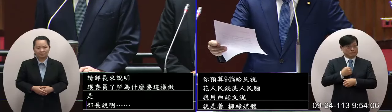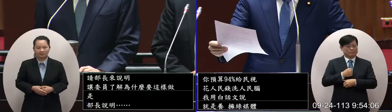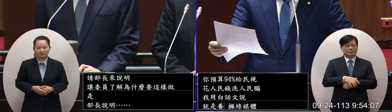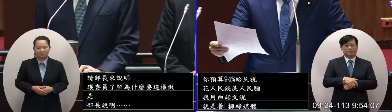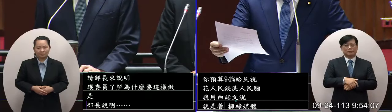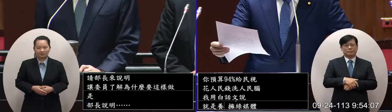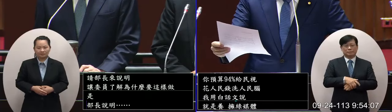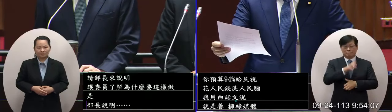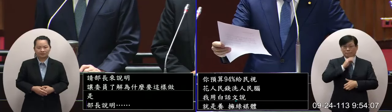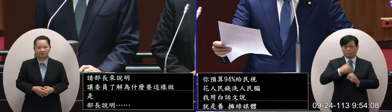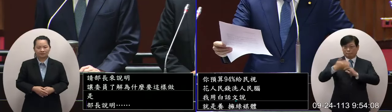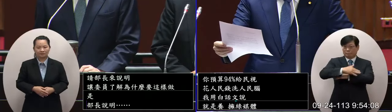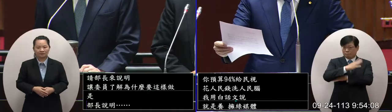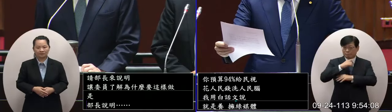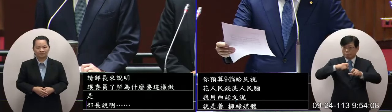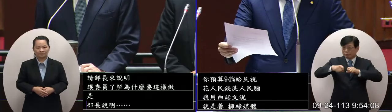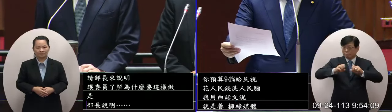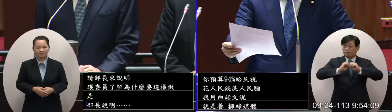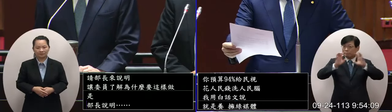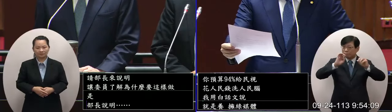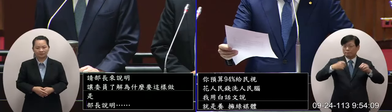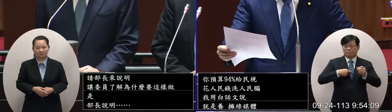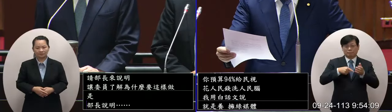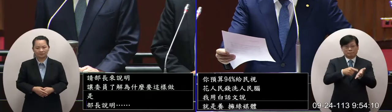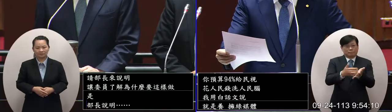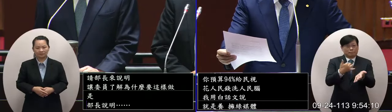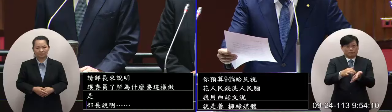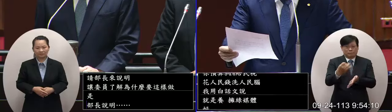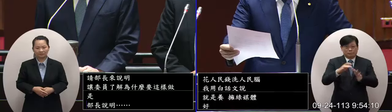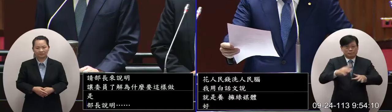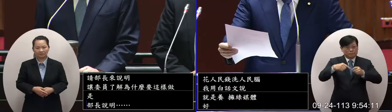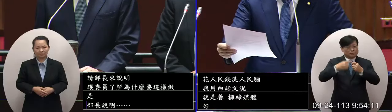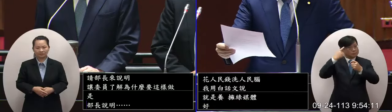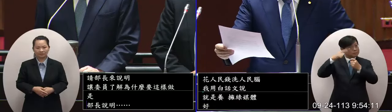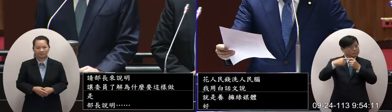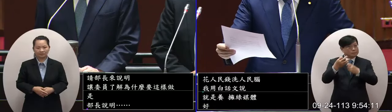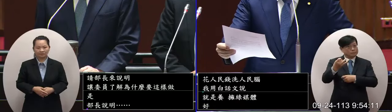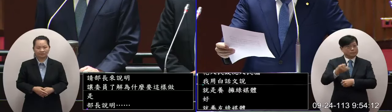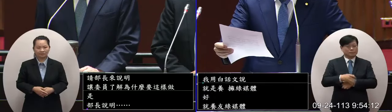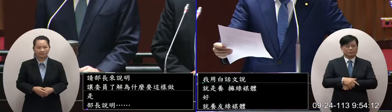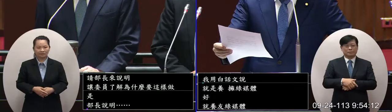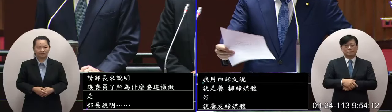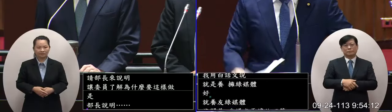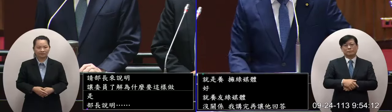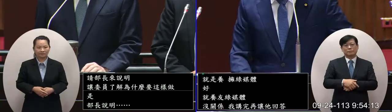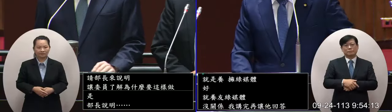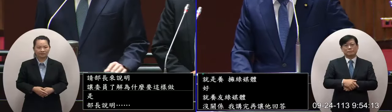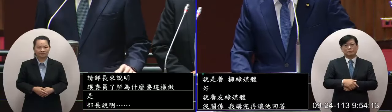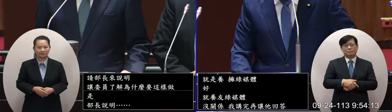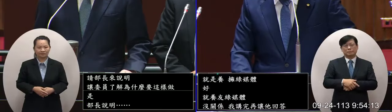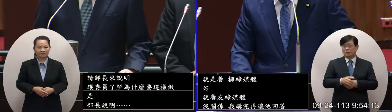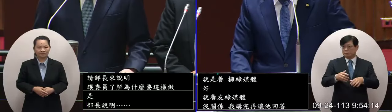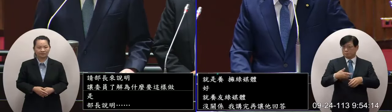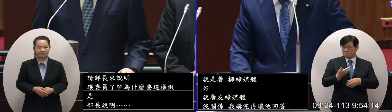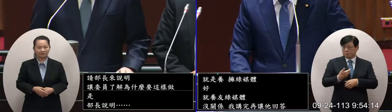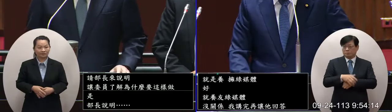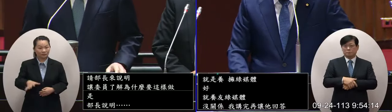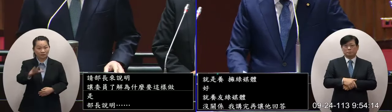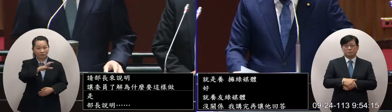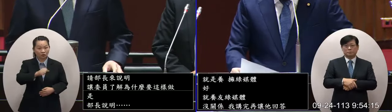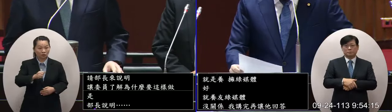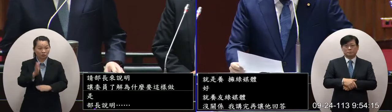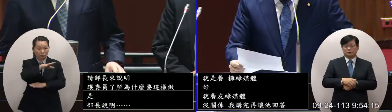的媒体政策跟业务宣导费编列多少吗？今年、明年？哎，不会这个不知道吧？